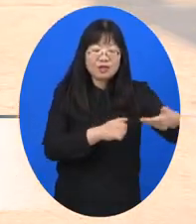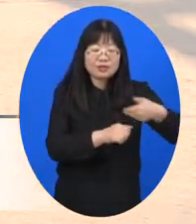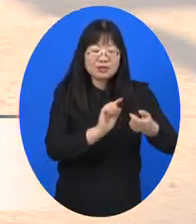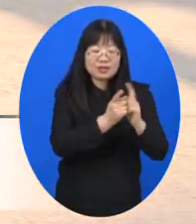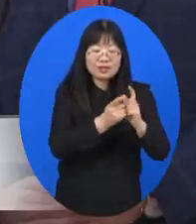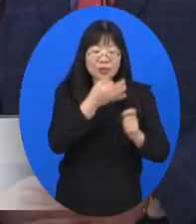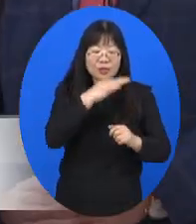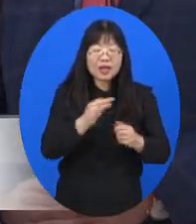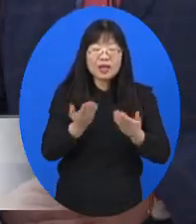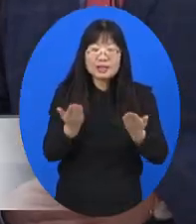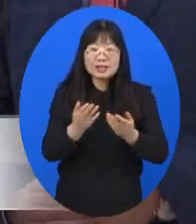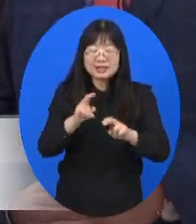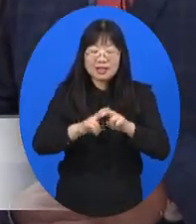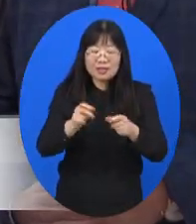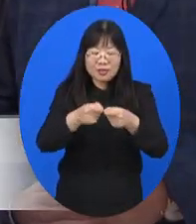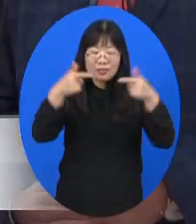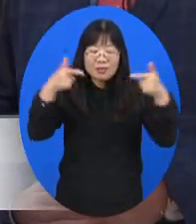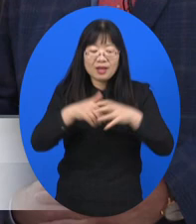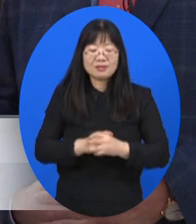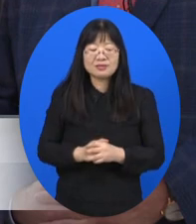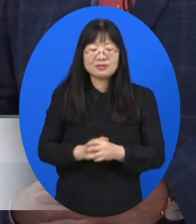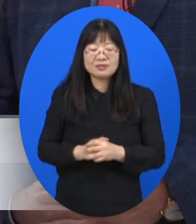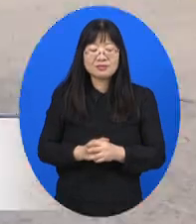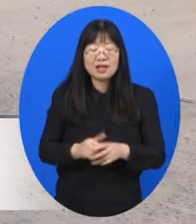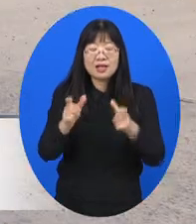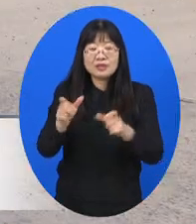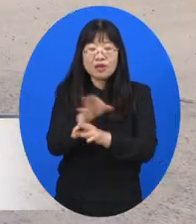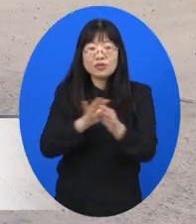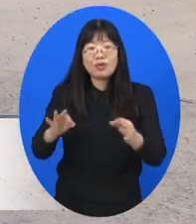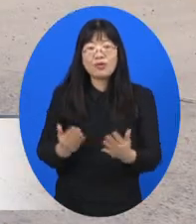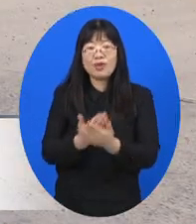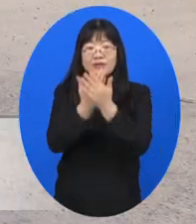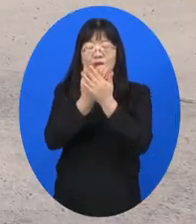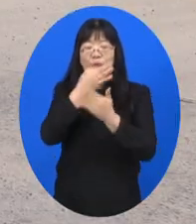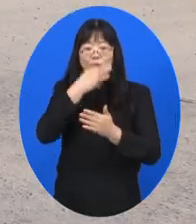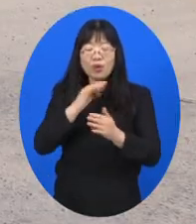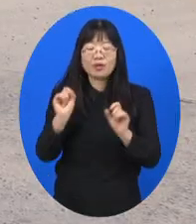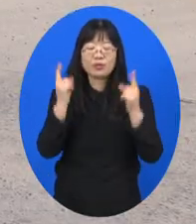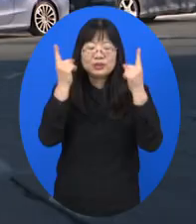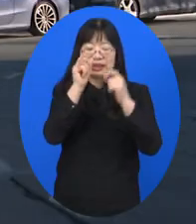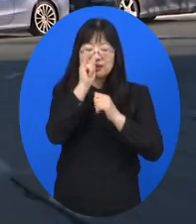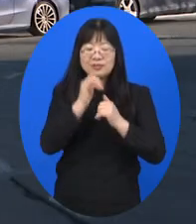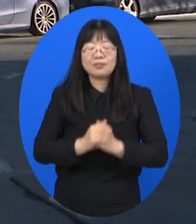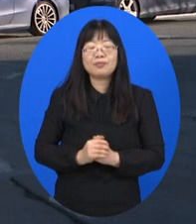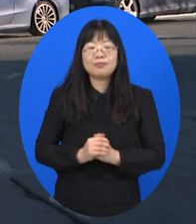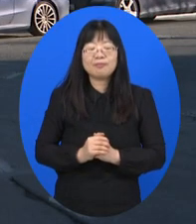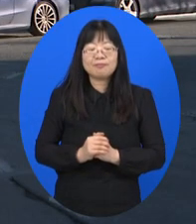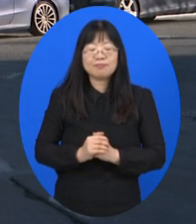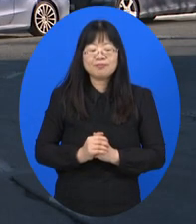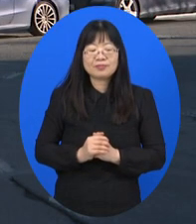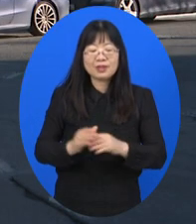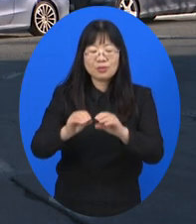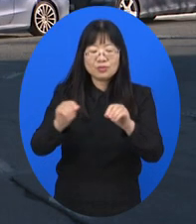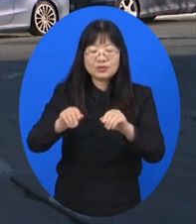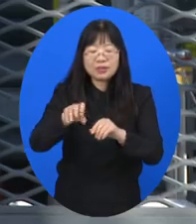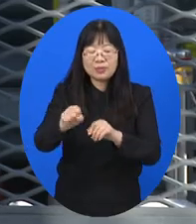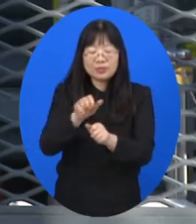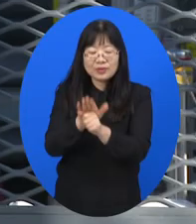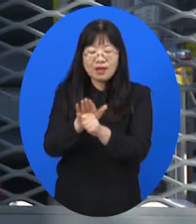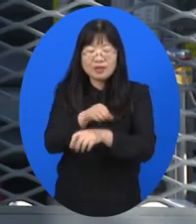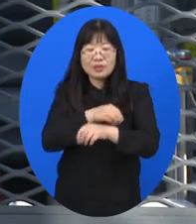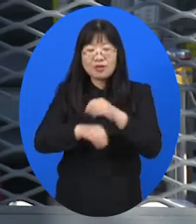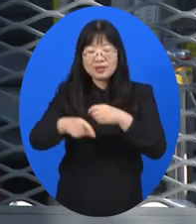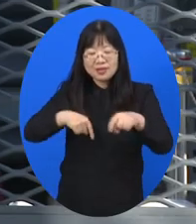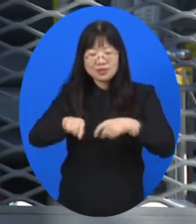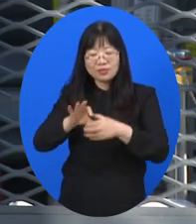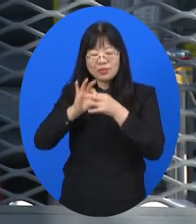효과와 신규 일자리 창출, 세수 확보로 인한 지역 경제 활성화 효과도 기대됩니다. 돈은 부지 확보를 돕는 등 적극